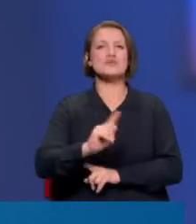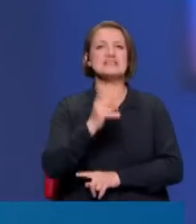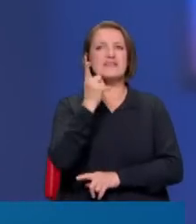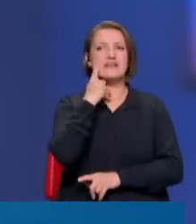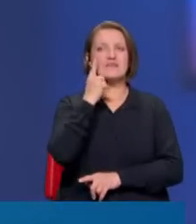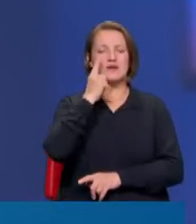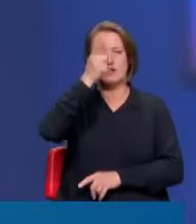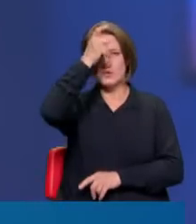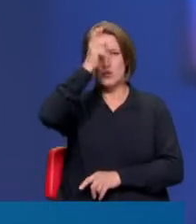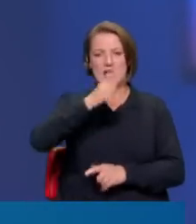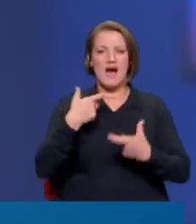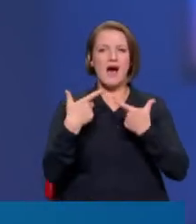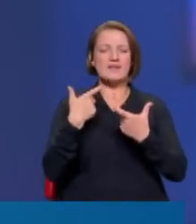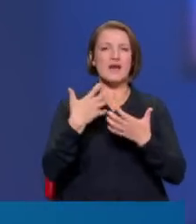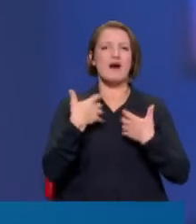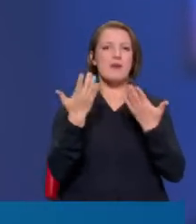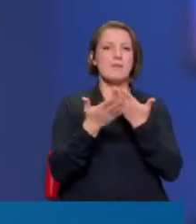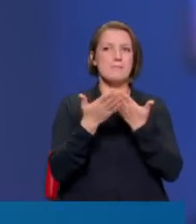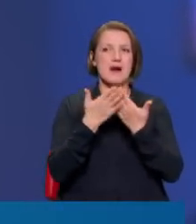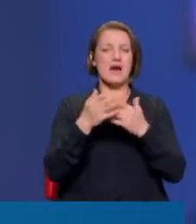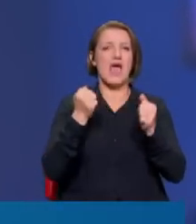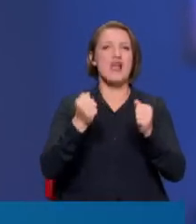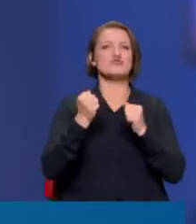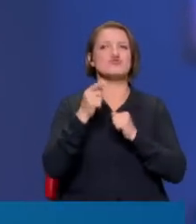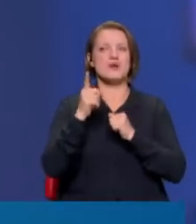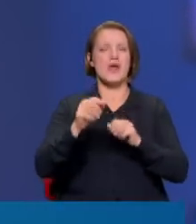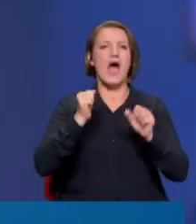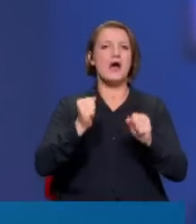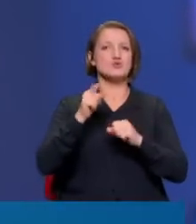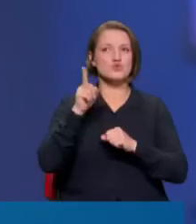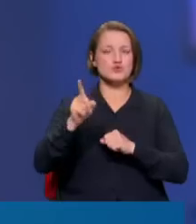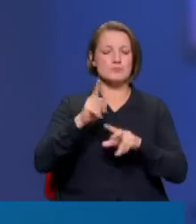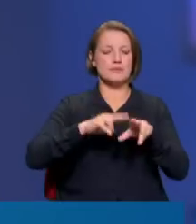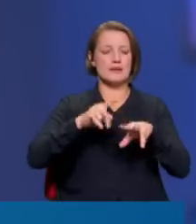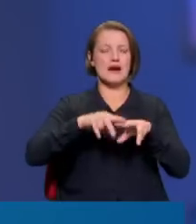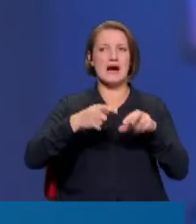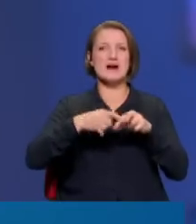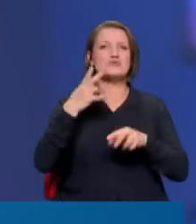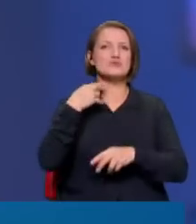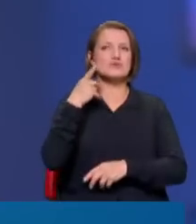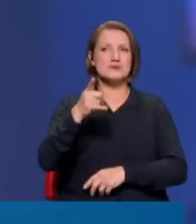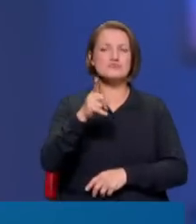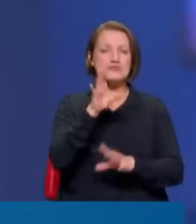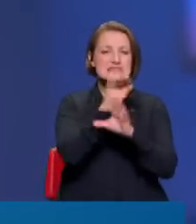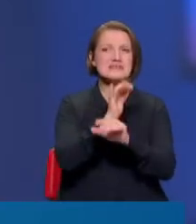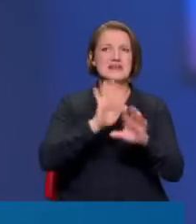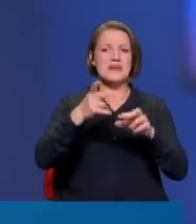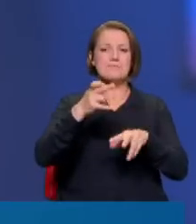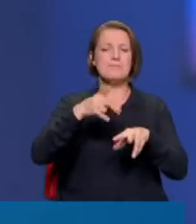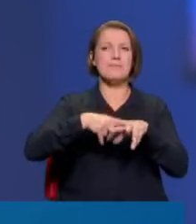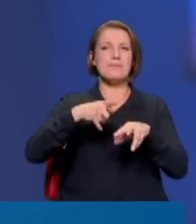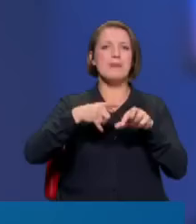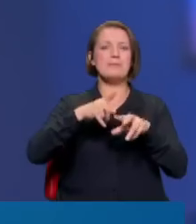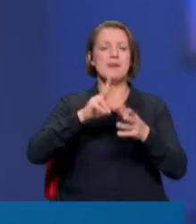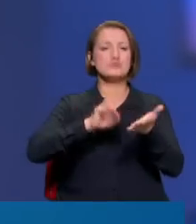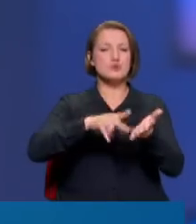Türkiye Hatay dahil Kahramanmaraş Erzincan Erzurum Kars ve güneyi Bu bir sır değil Papa pulunda da aynı